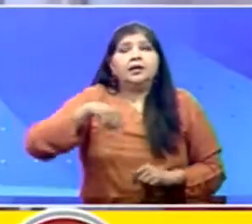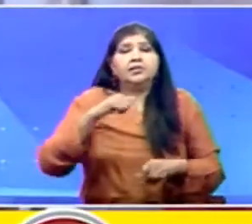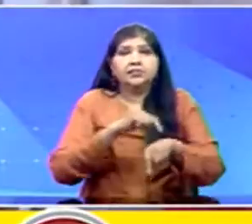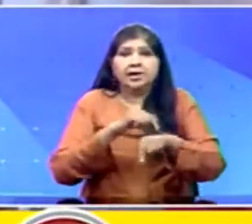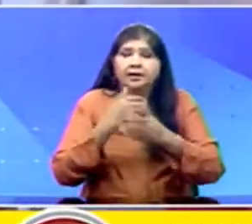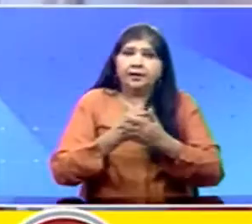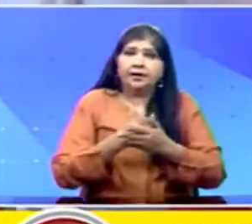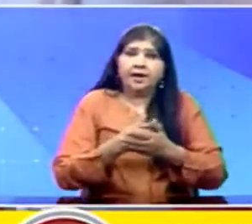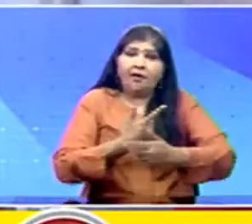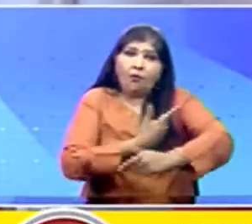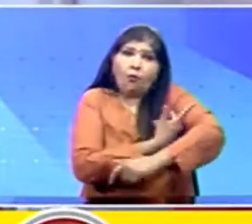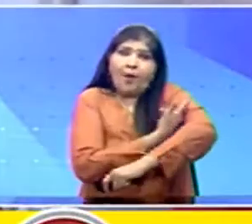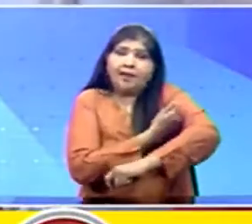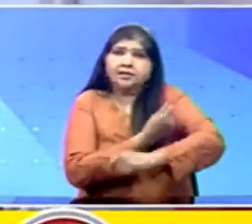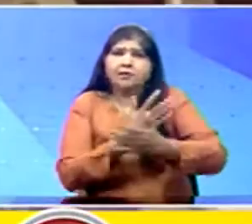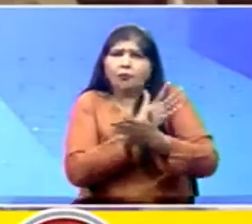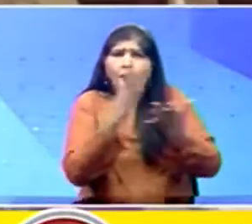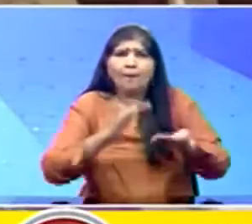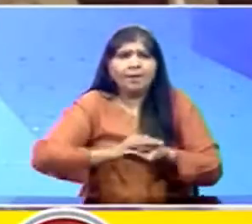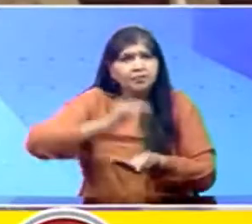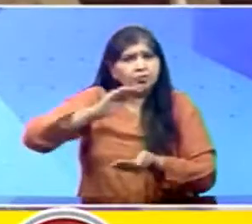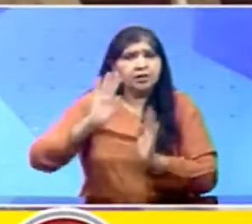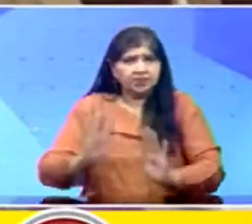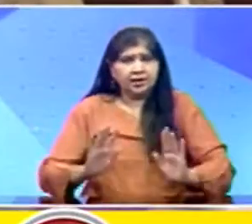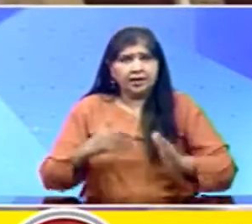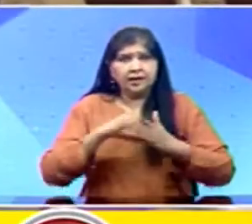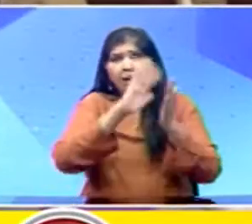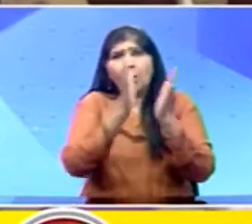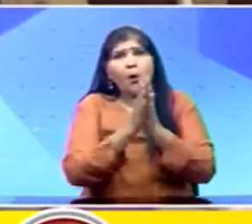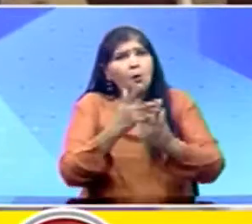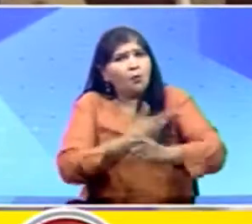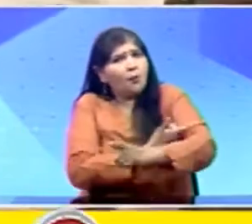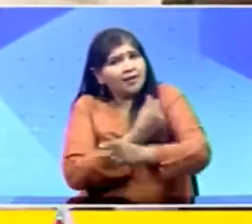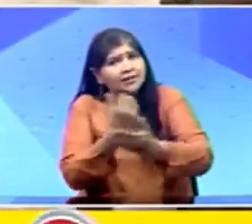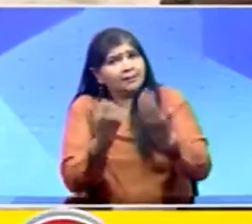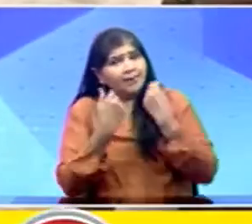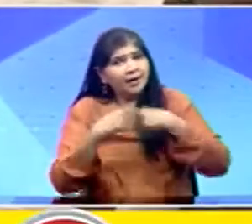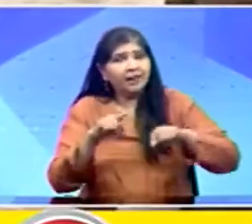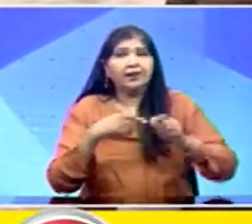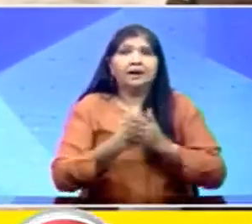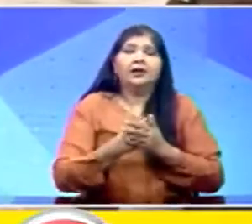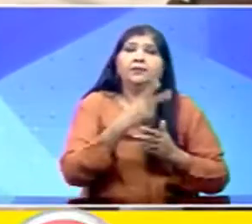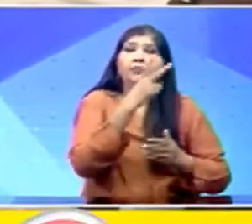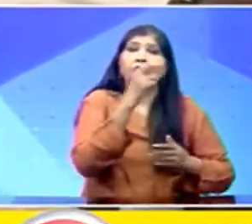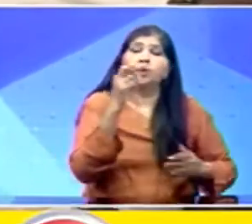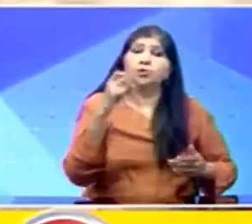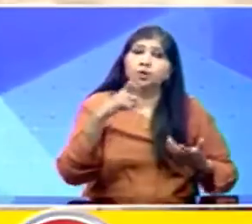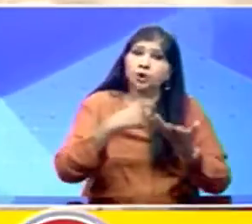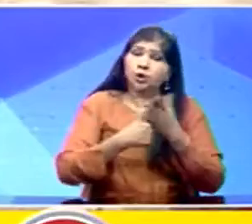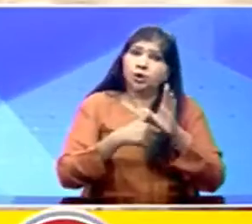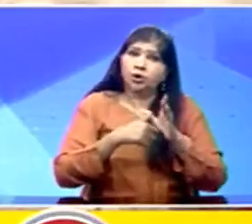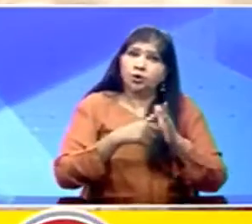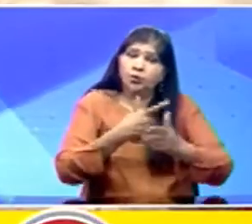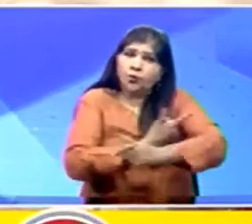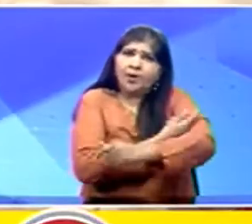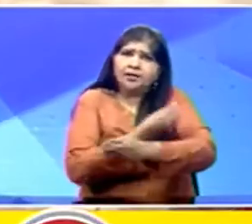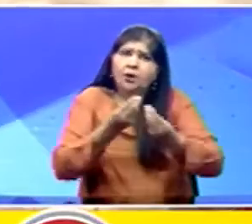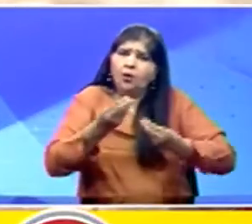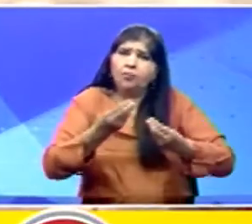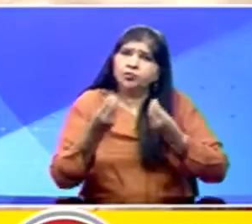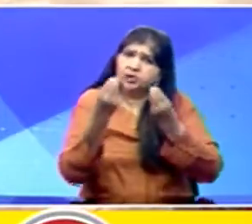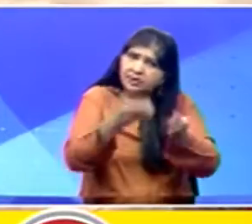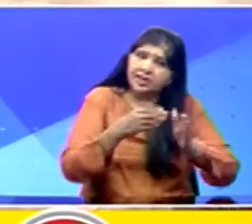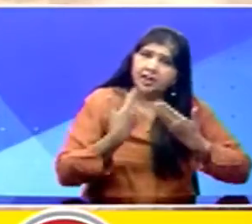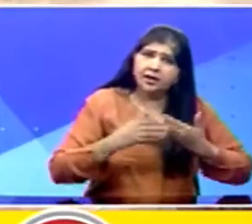पास वैक्सिन का व्यापक सुरक्षा कबज मौजूद है। हम दो सो करोड वैक्सिन डोज के करीब पहुँच गए हैं।